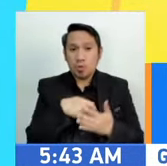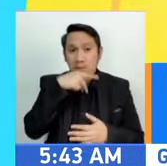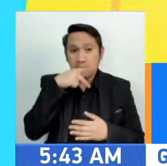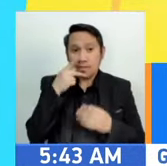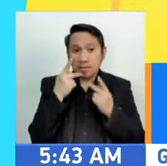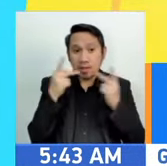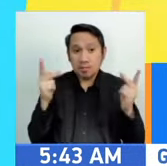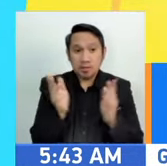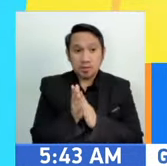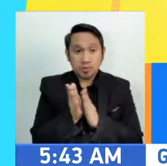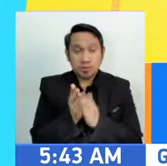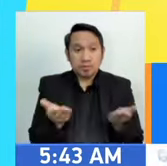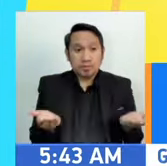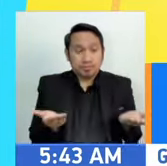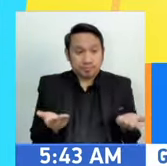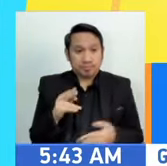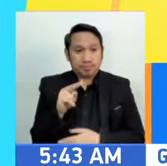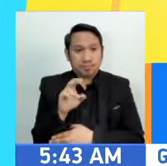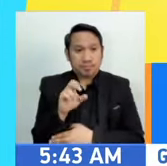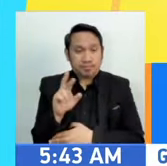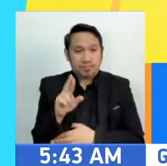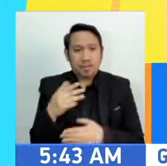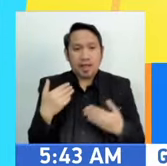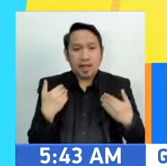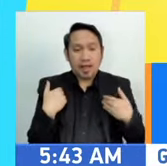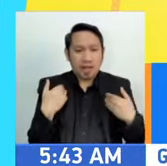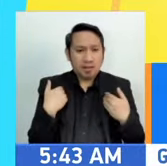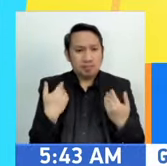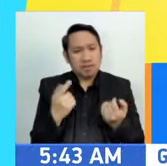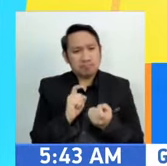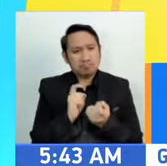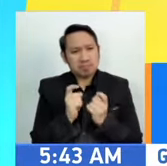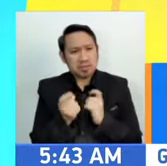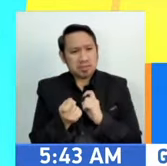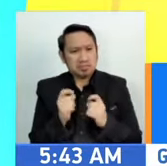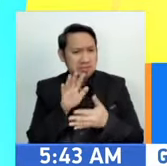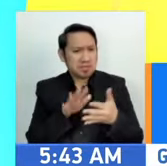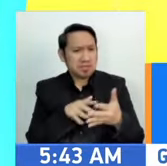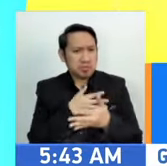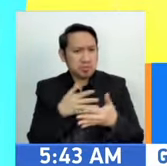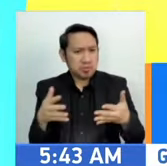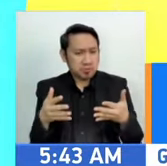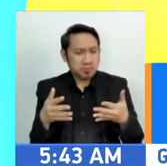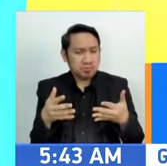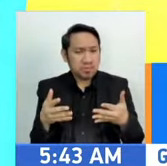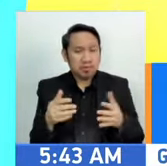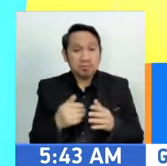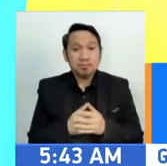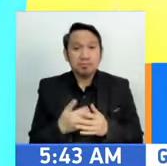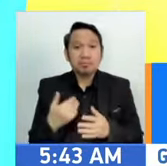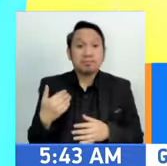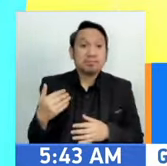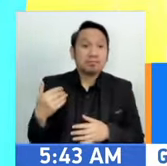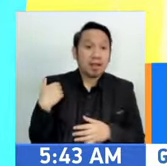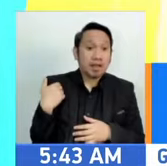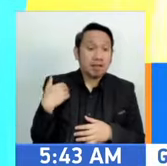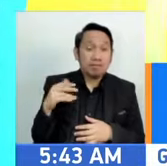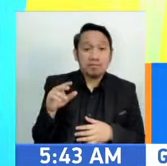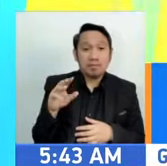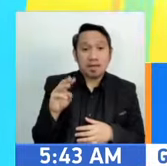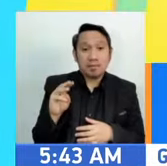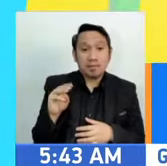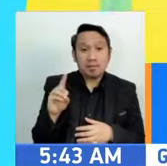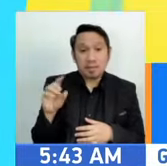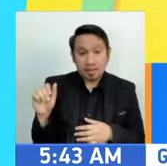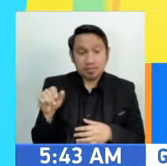Manila, nagpapatupad na ng adjusted class hours ang ilang lungsod. Nakatakdang magpulong ang Metro Manila Council para mapag-usapan at